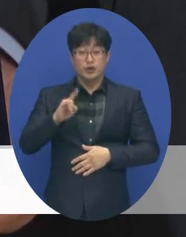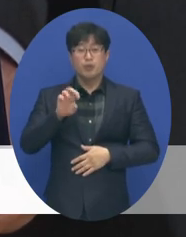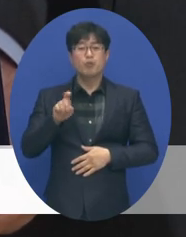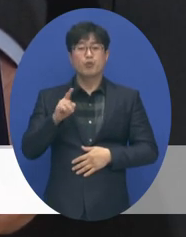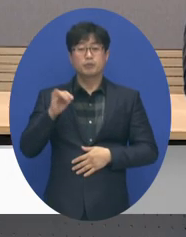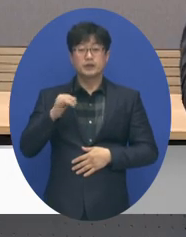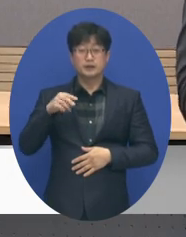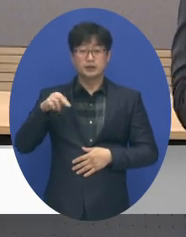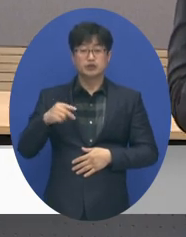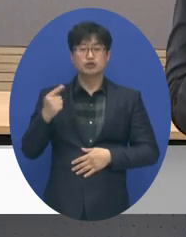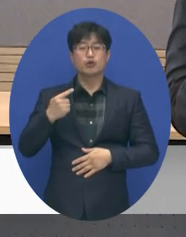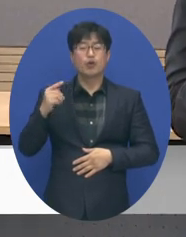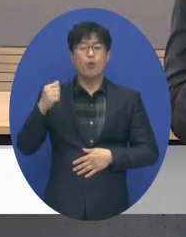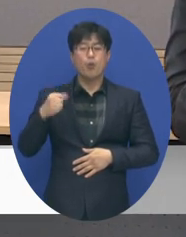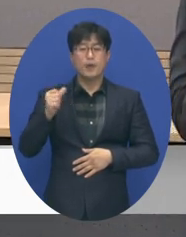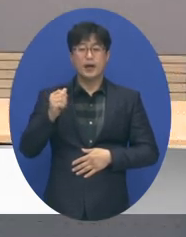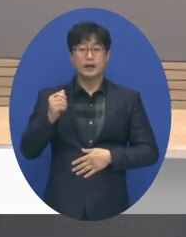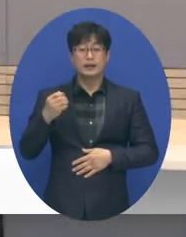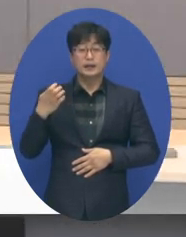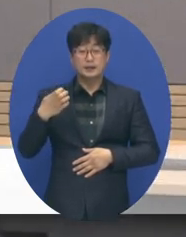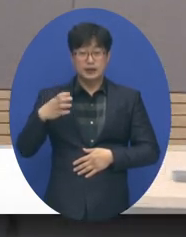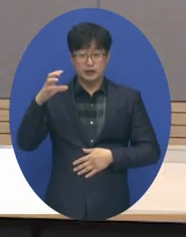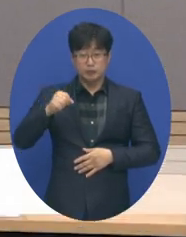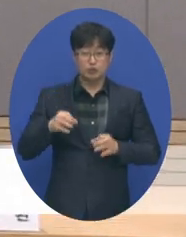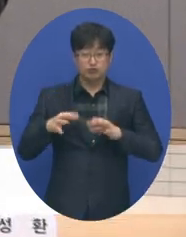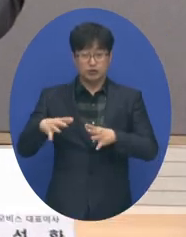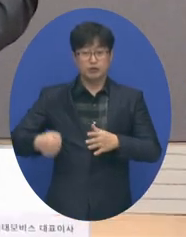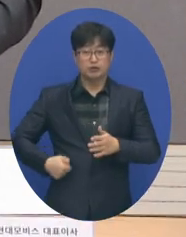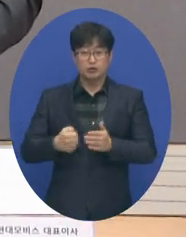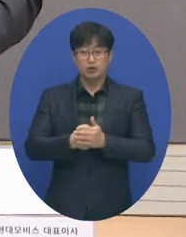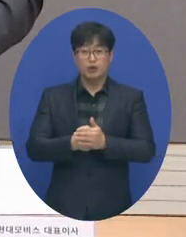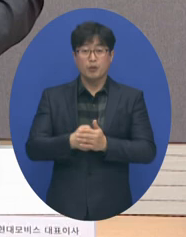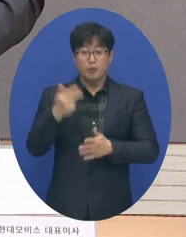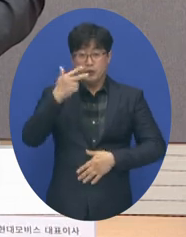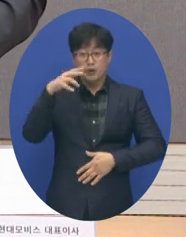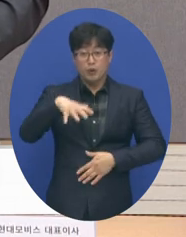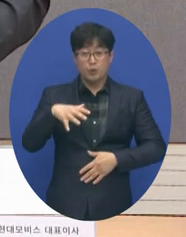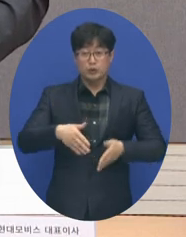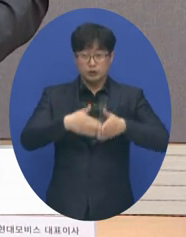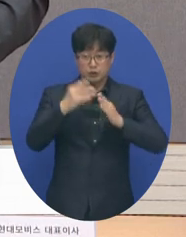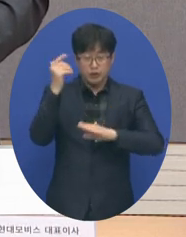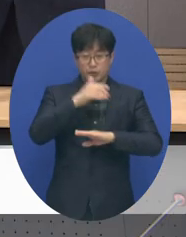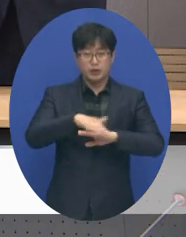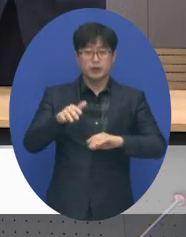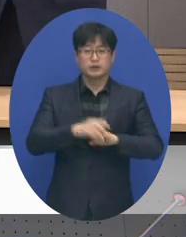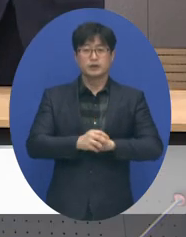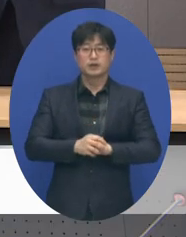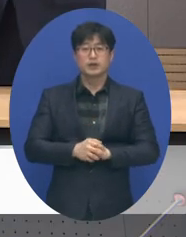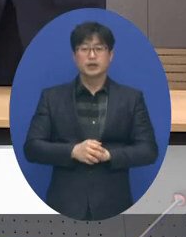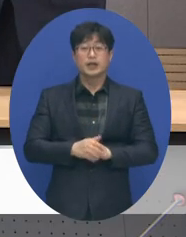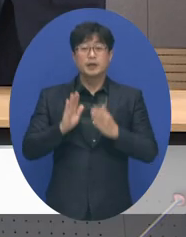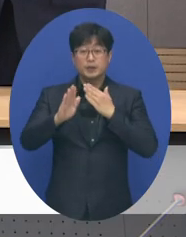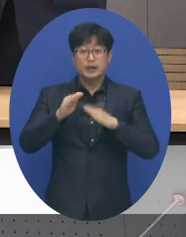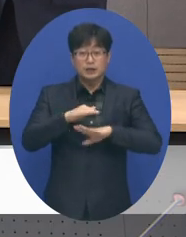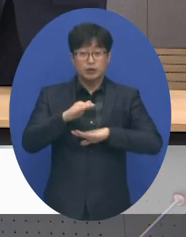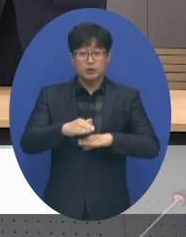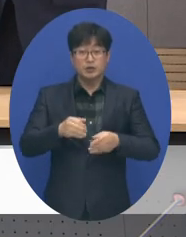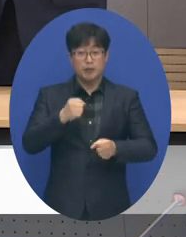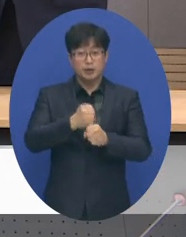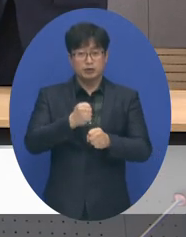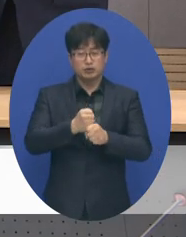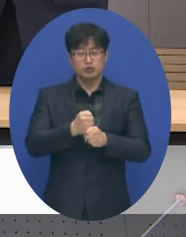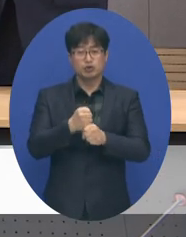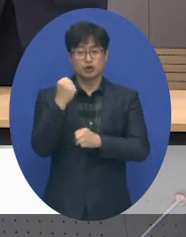1,540억 원 투자를 결정, 평택 포승지구에 첨단 자동차 생산시설이 조성될 예정입니다. 이는 미래차 생산